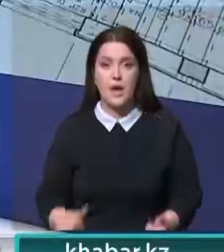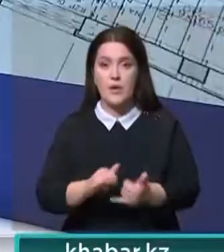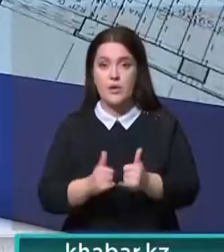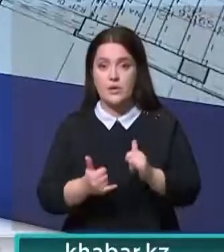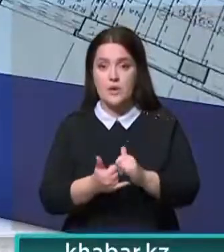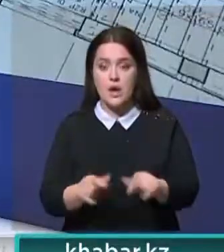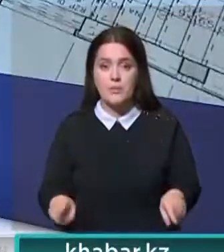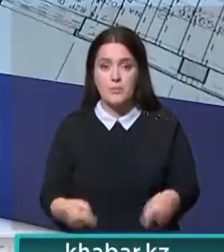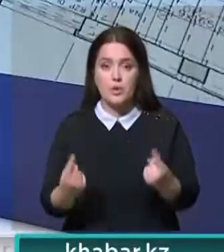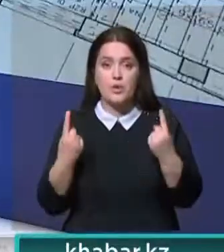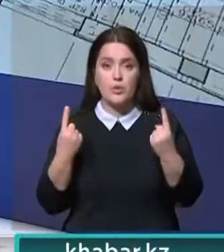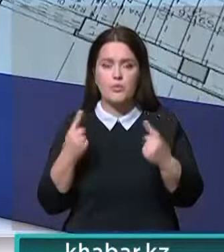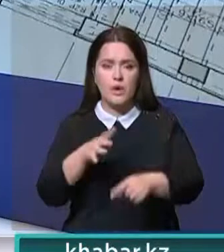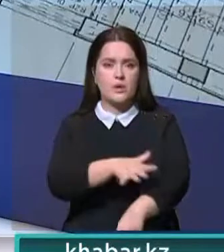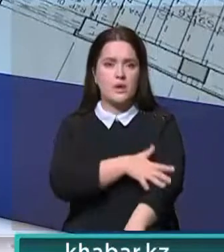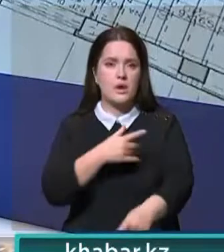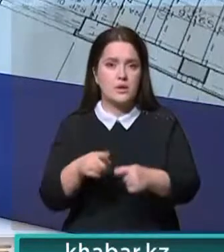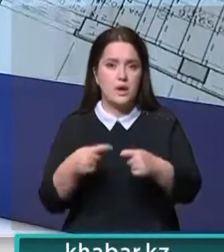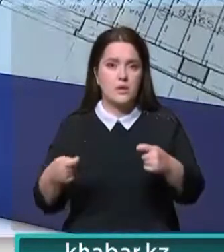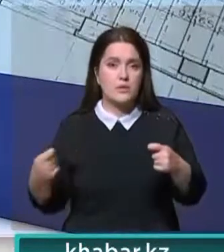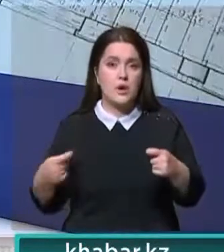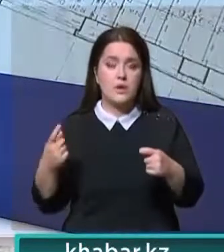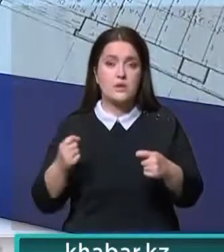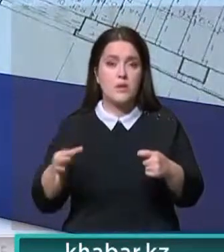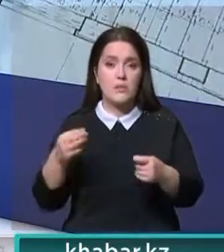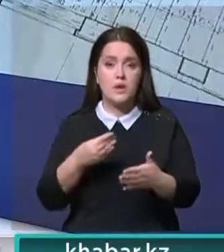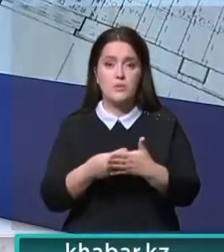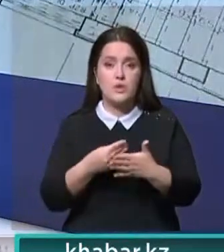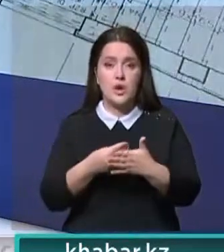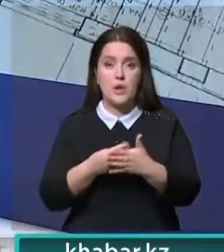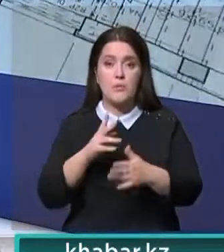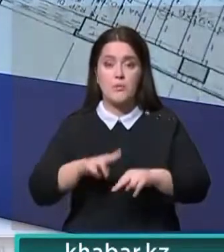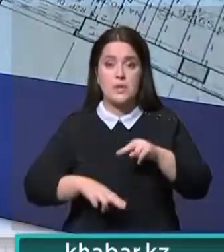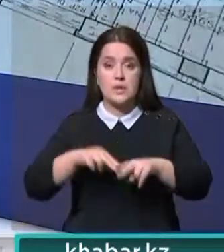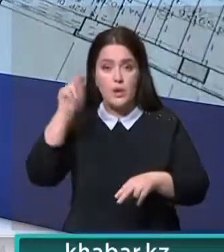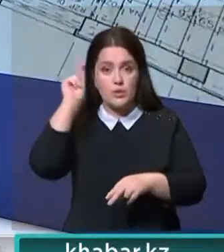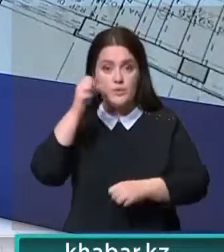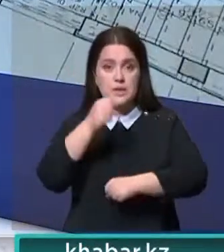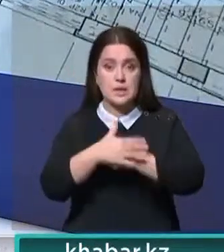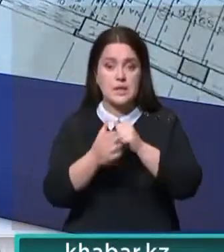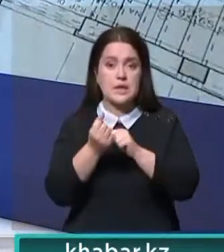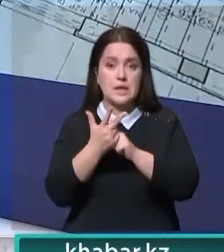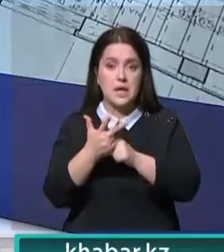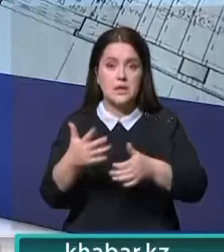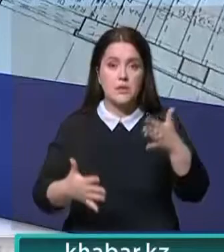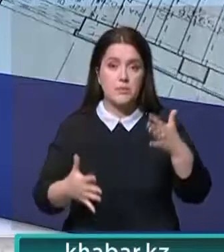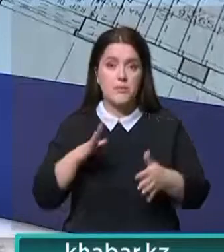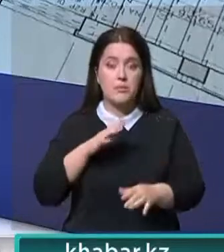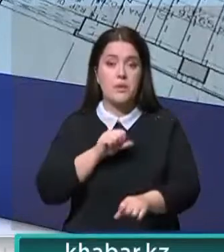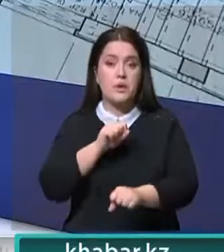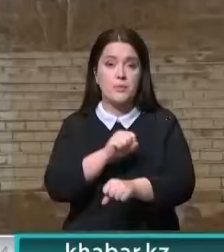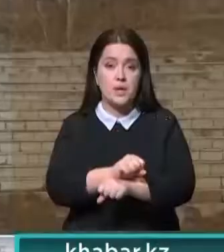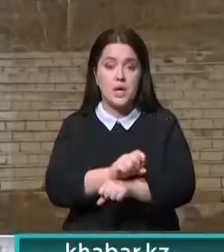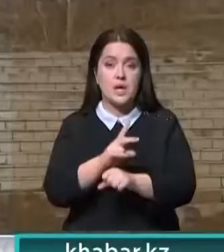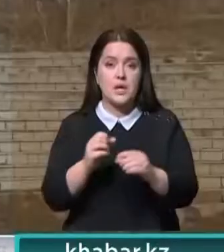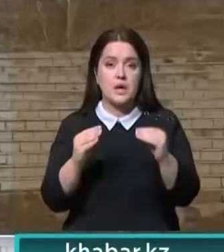Усть-Каменогорске реанимируют самый крупный в регионе долгострой. За счет дотации из областного бюджета в городе продолжат строительство учебного центра из 13 корпусов, которое